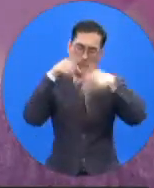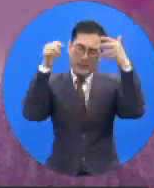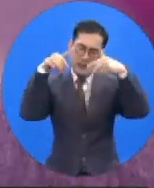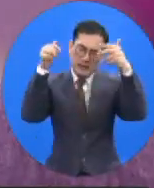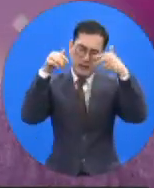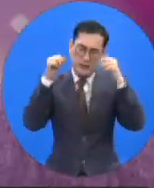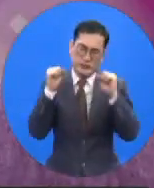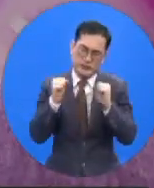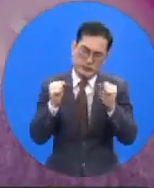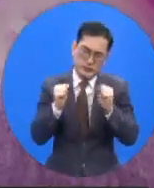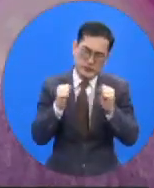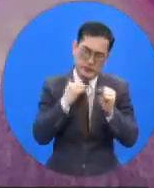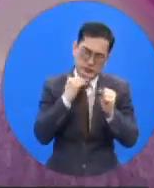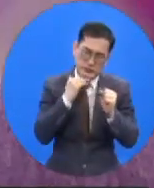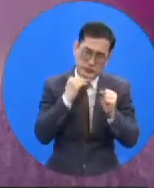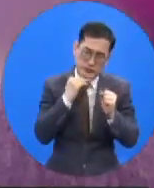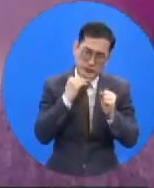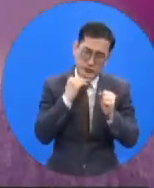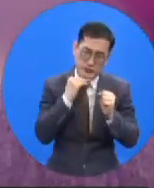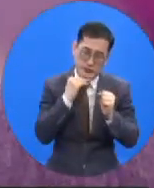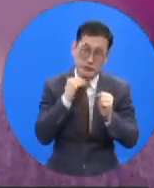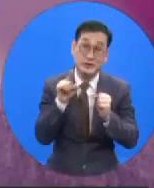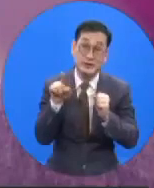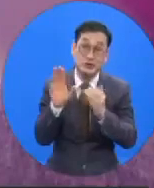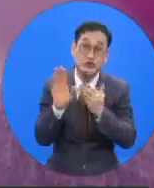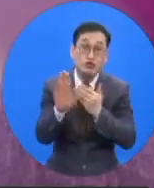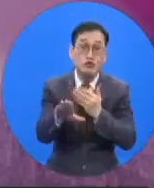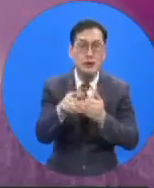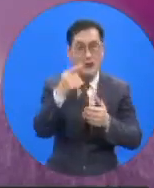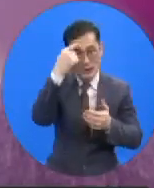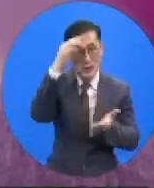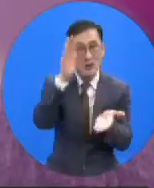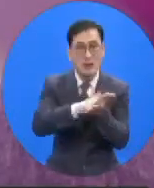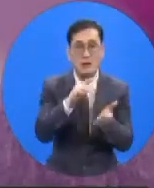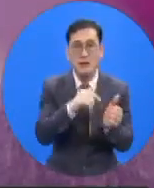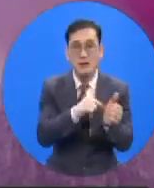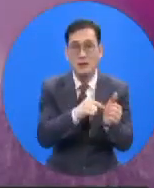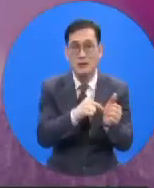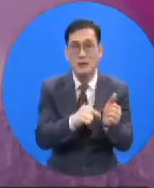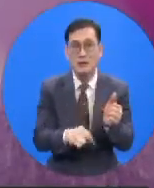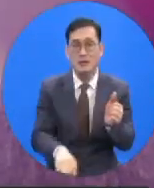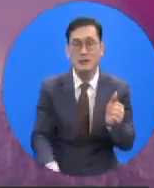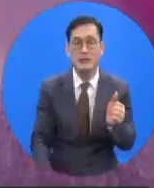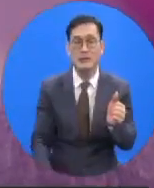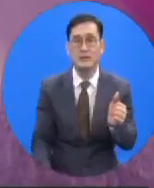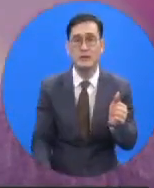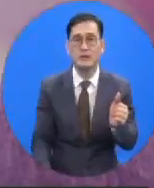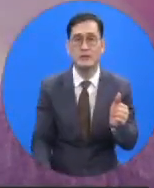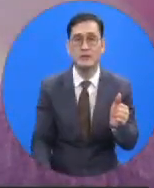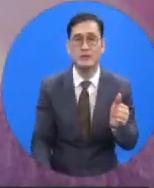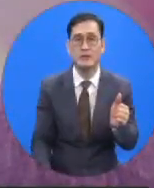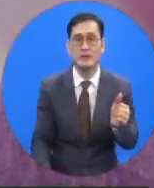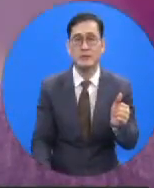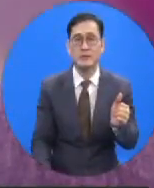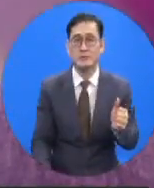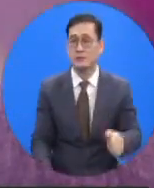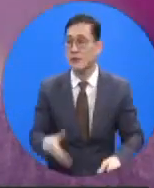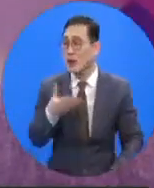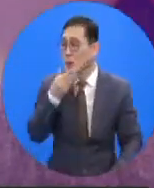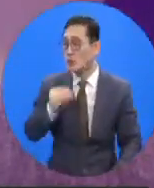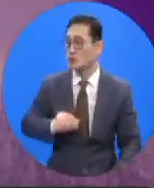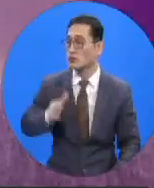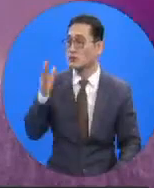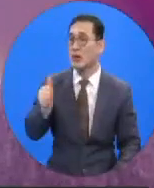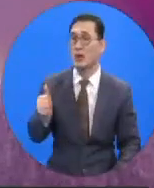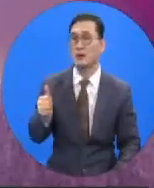줄을 섰고 그 때부터 열이 시작했다 라고 부모님을 땅을 치는 데 지금 방용 장관을 포함해 서는 마스크도